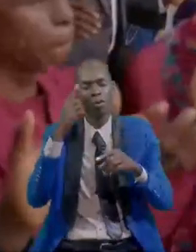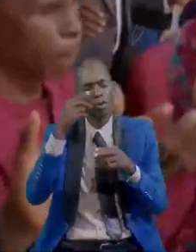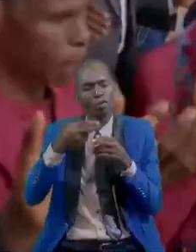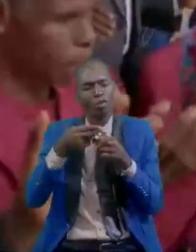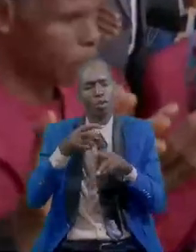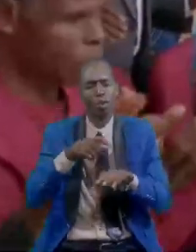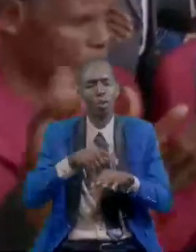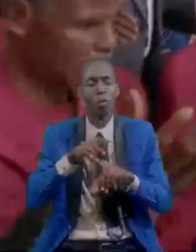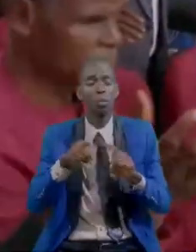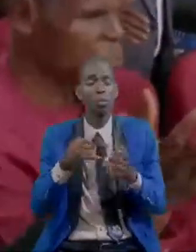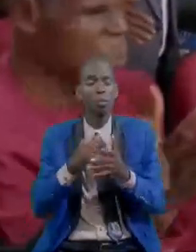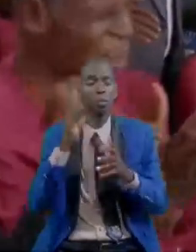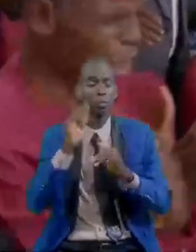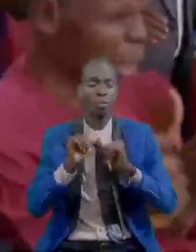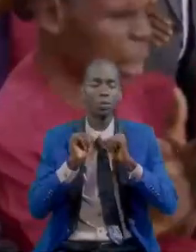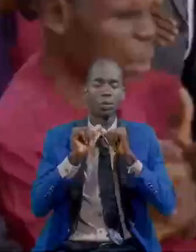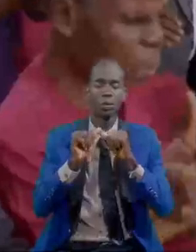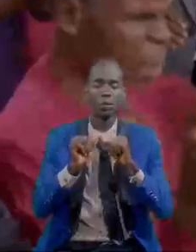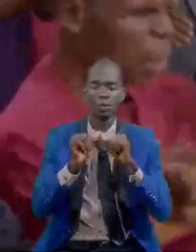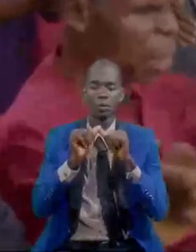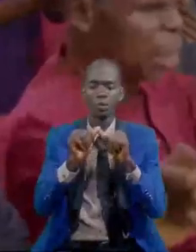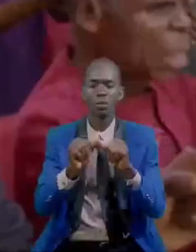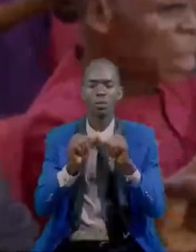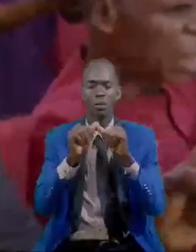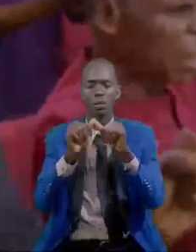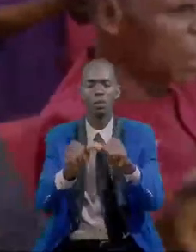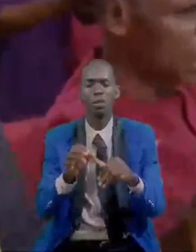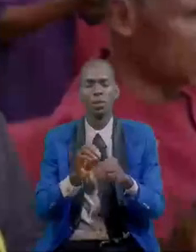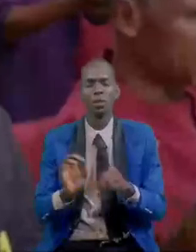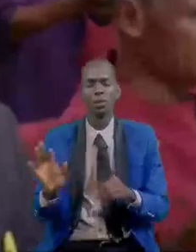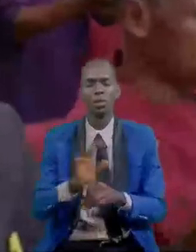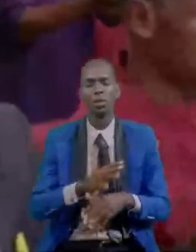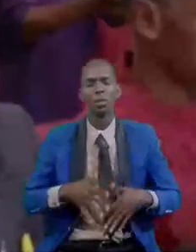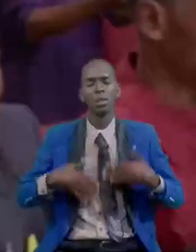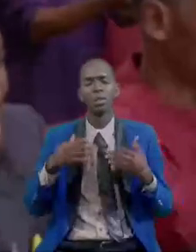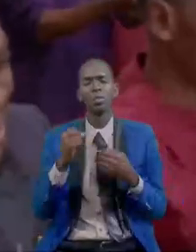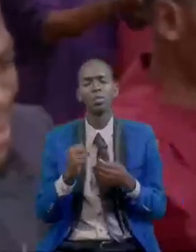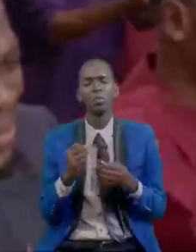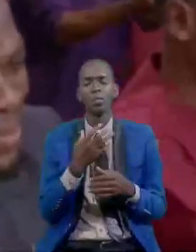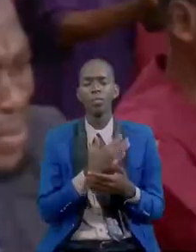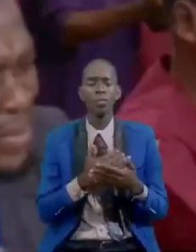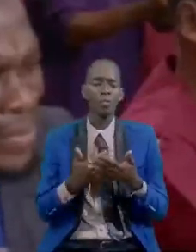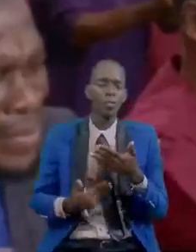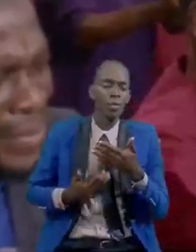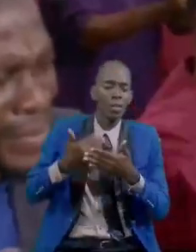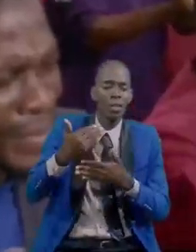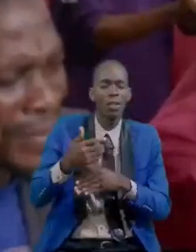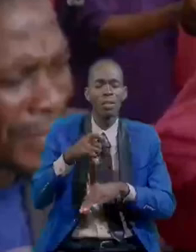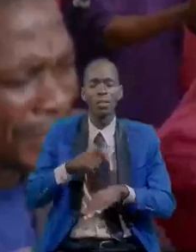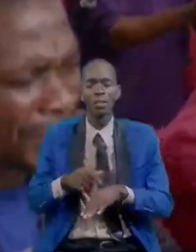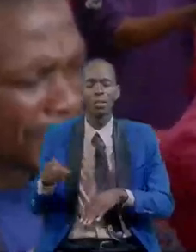Ça va continuer dans leur vie. Et la prochaine